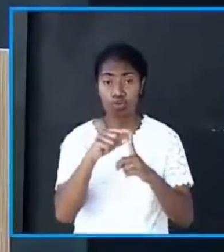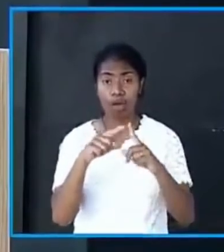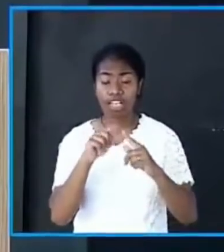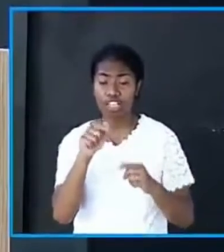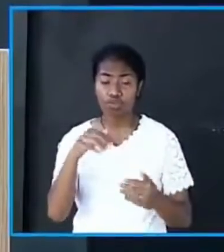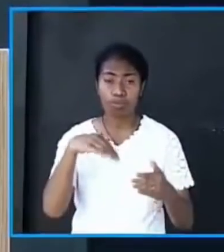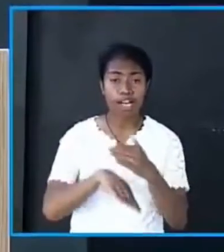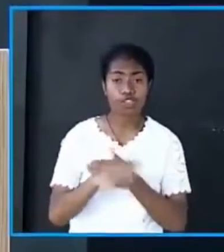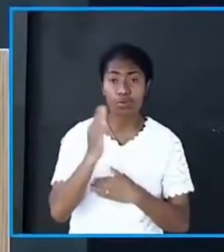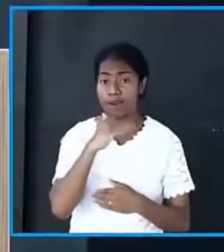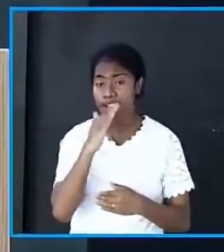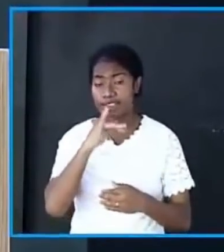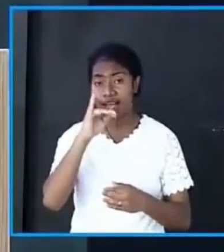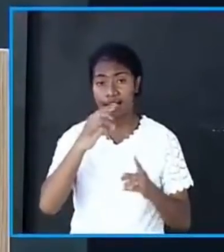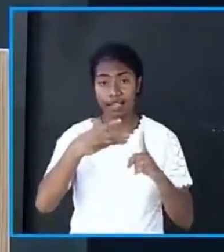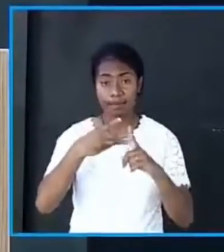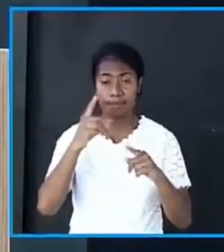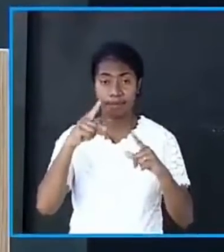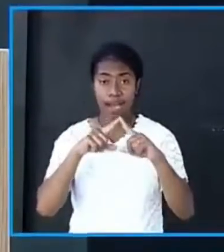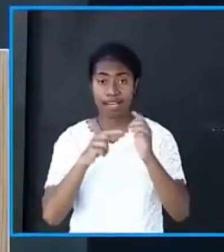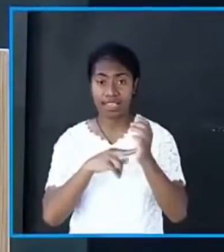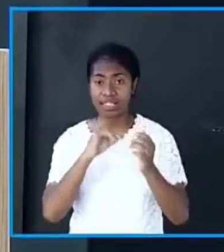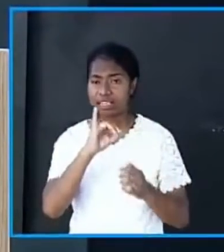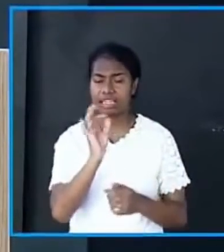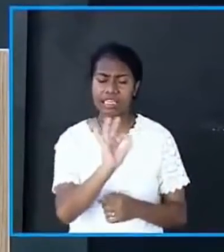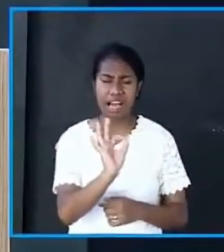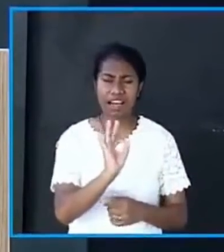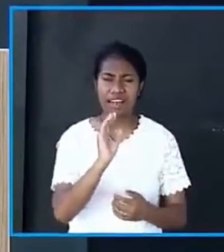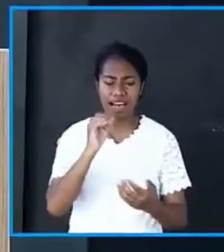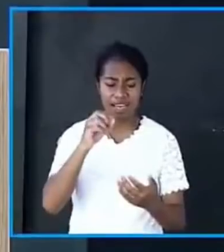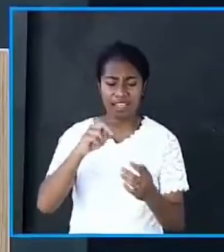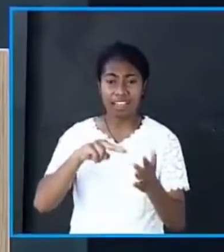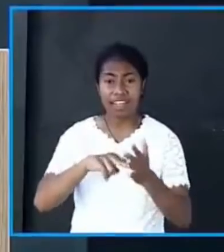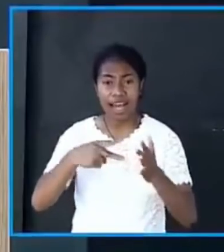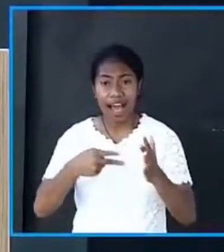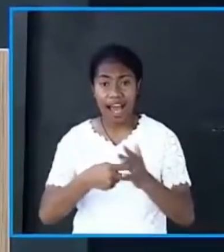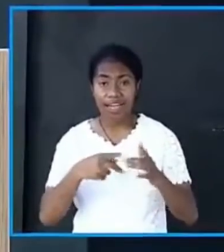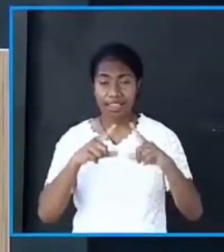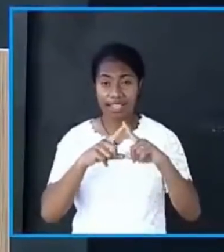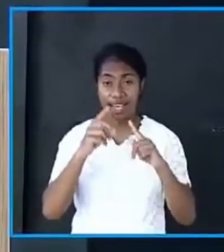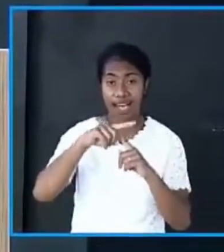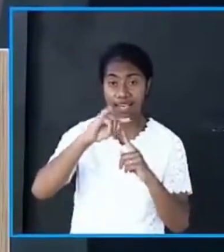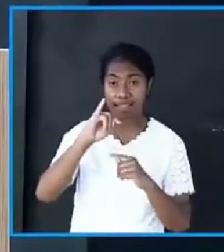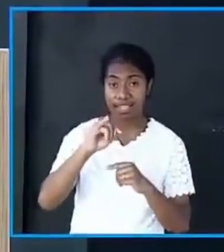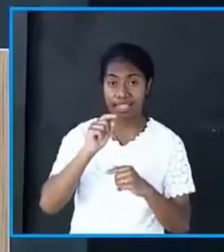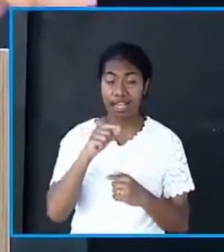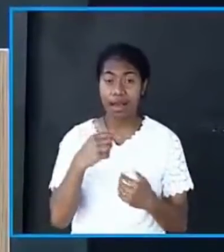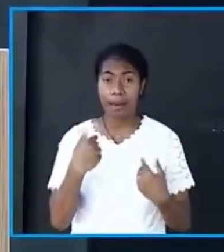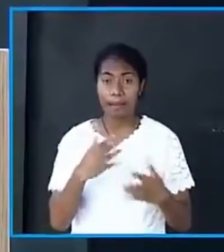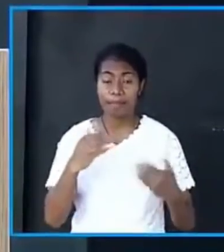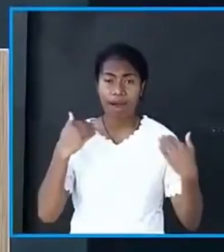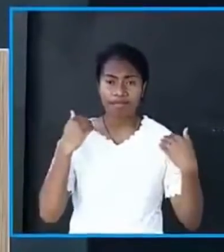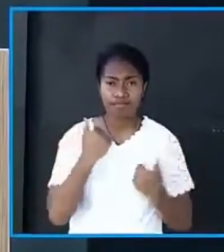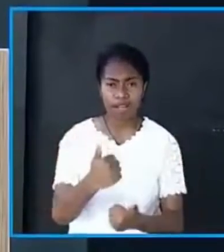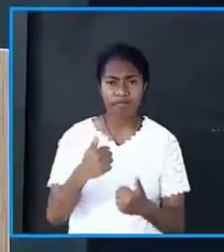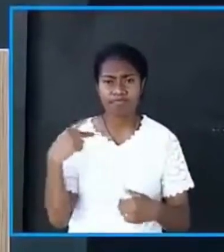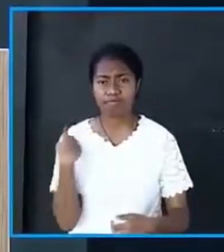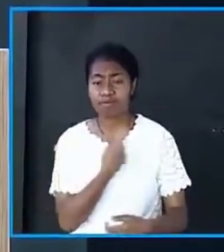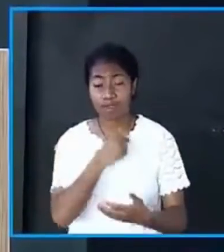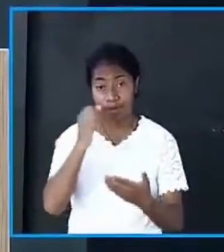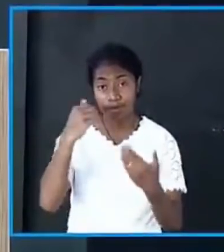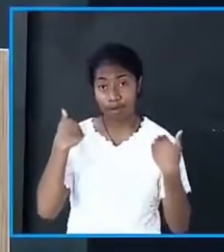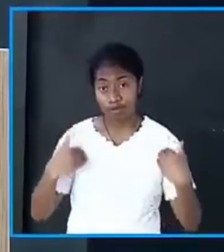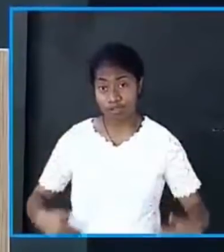bahasa Ibrani kira-kira diterjemahkan Baiklah kita menjadikan manusia menurut gambar rupa